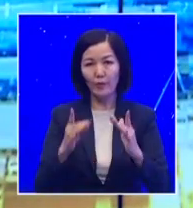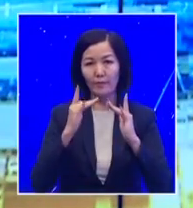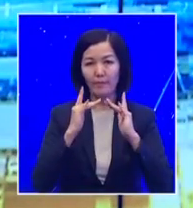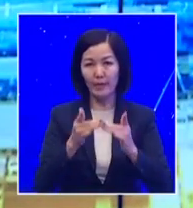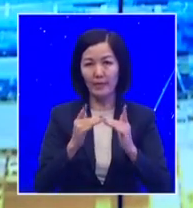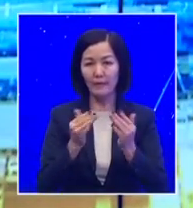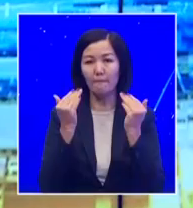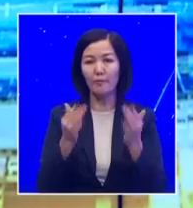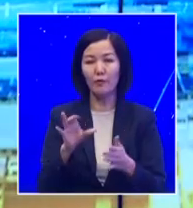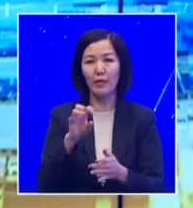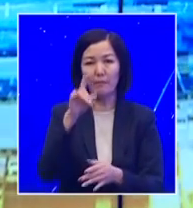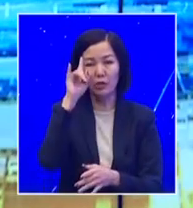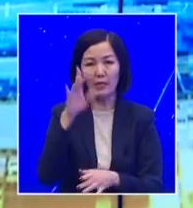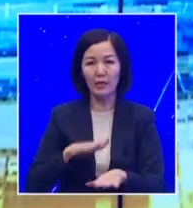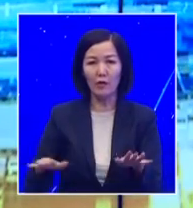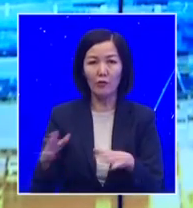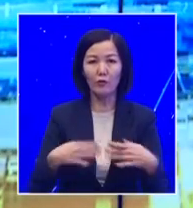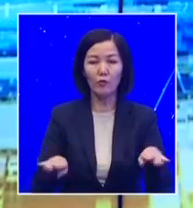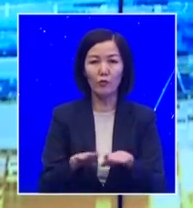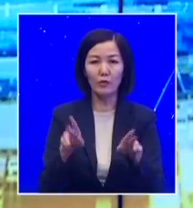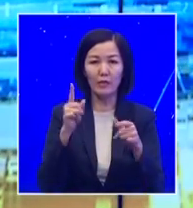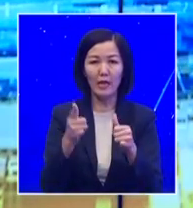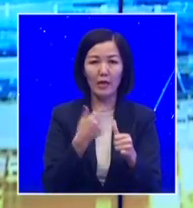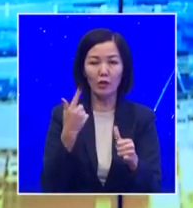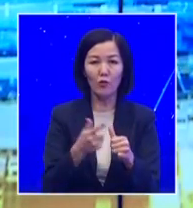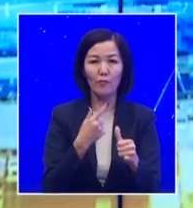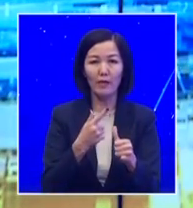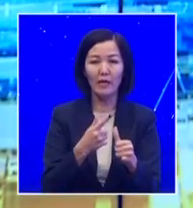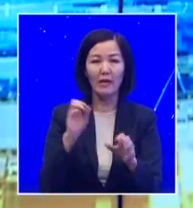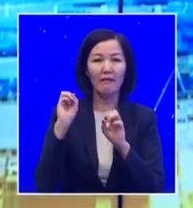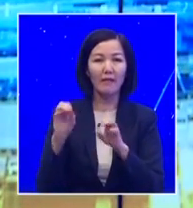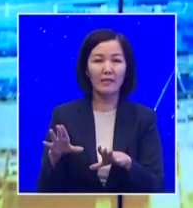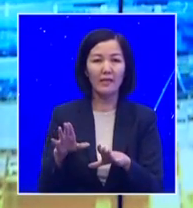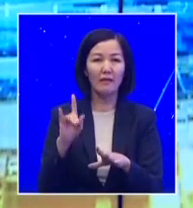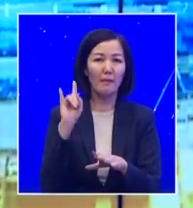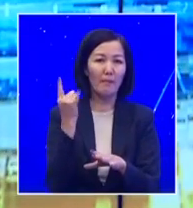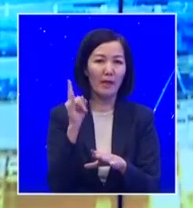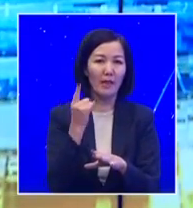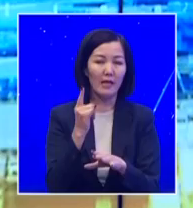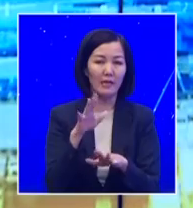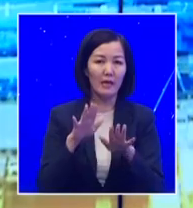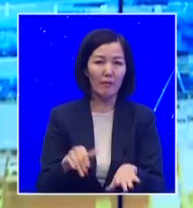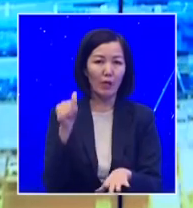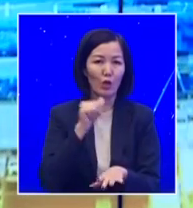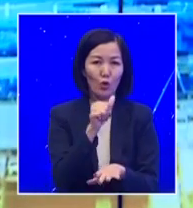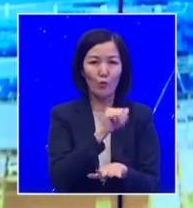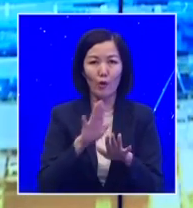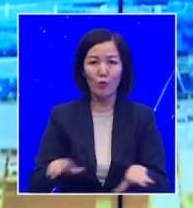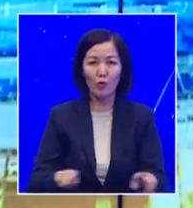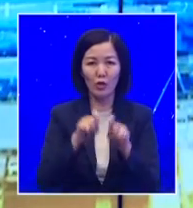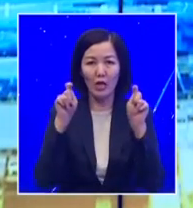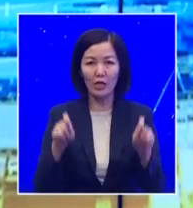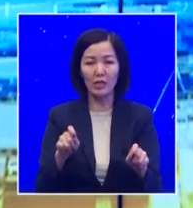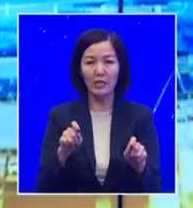Үміт бесігі. Бүгін Еңбекші Қазақ ауданында осындай атаумен тастанды балаларды қабылдайтын құпия орын ашылды. Тағдыр тәлкегіне